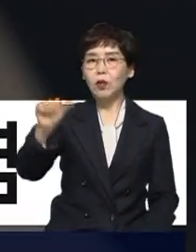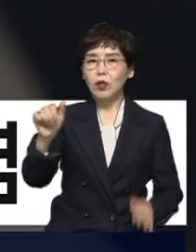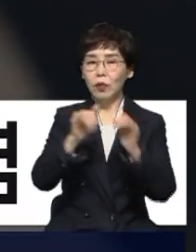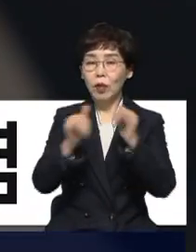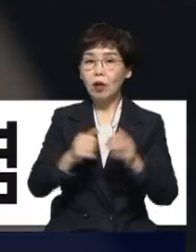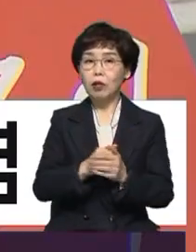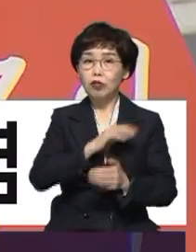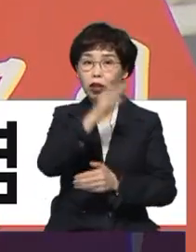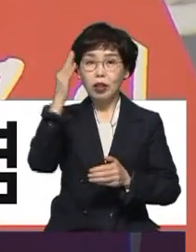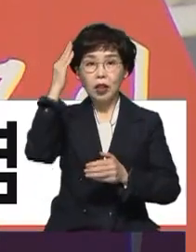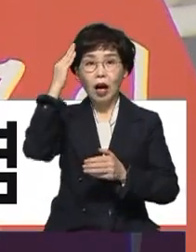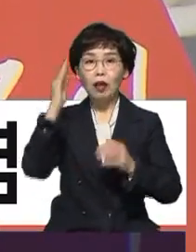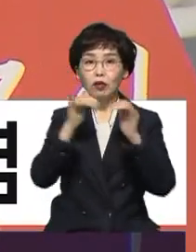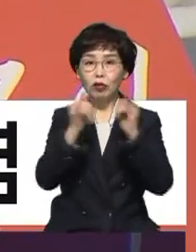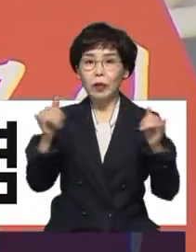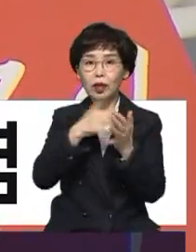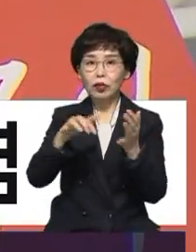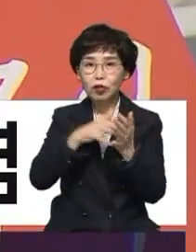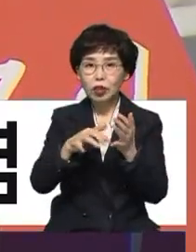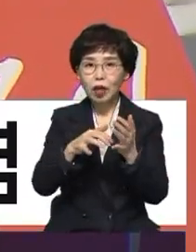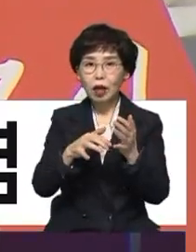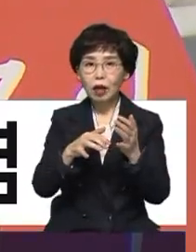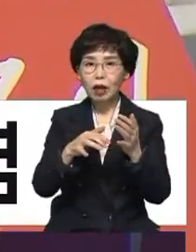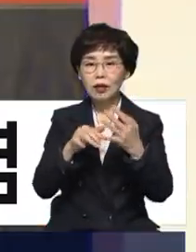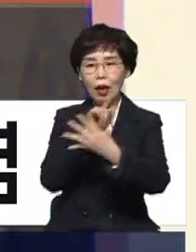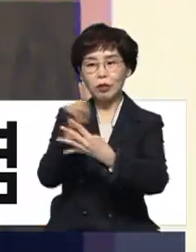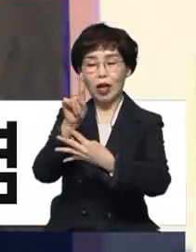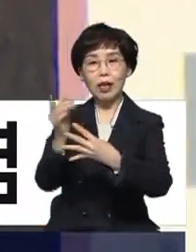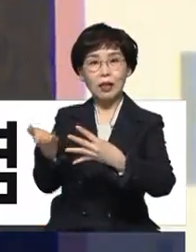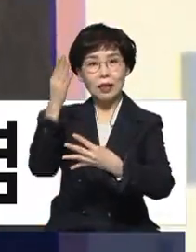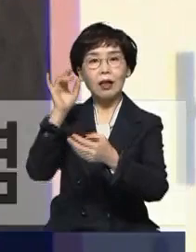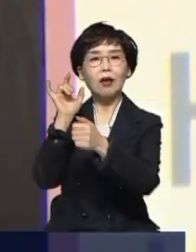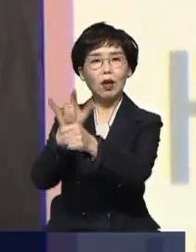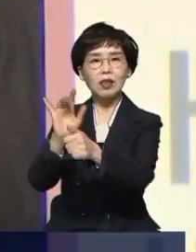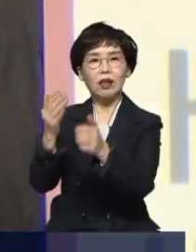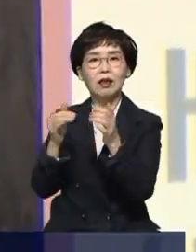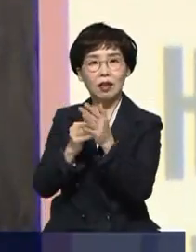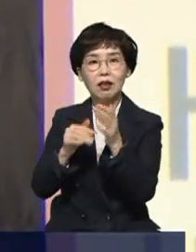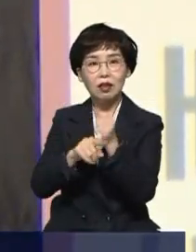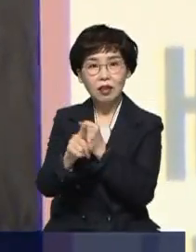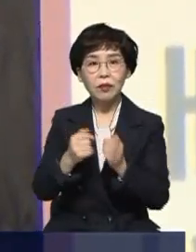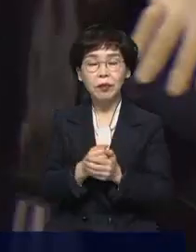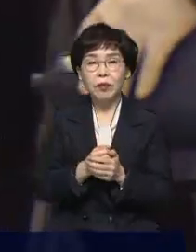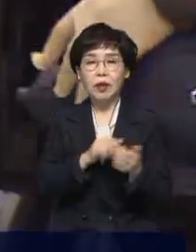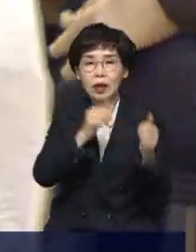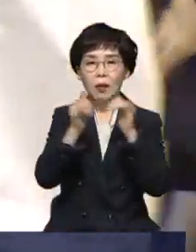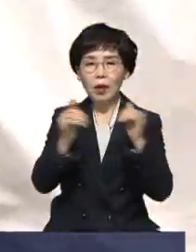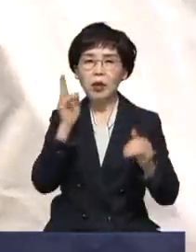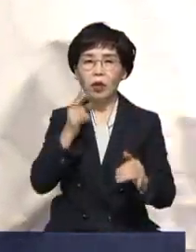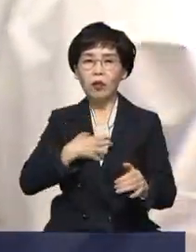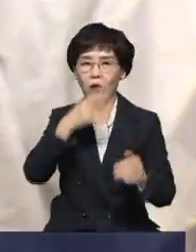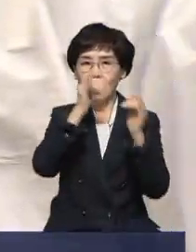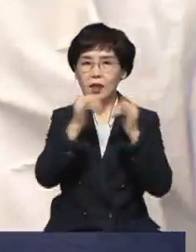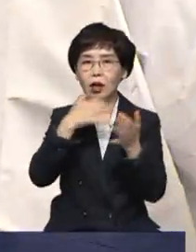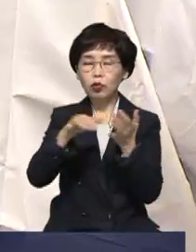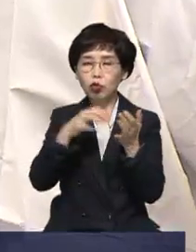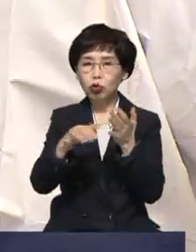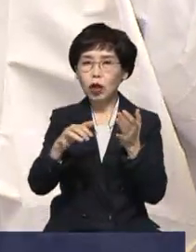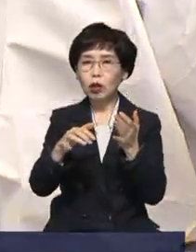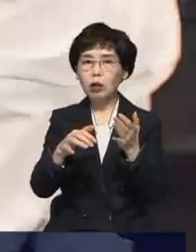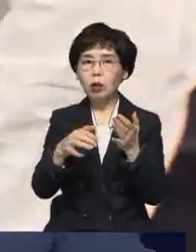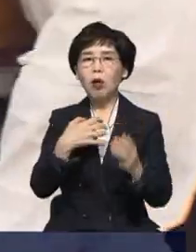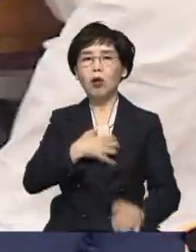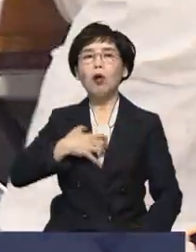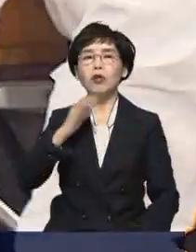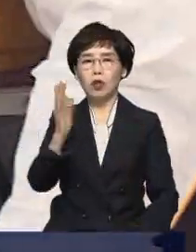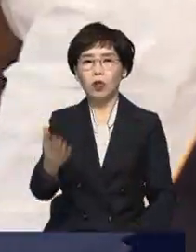명으로 우리나라 전체 인구의 4분의 1 이상이 감염된 셈입니다. 사망자와 위중증 환자 숫자는 여전히